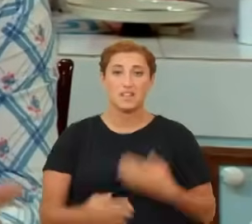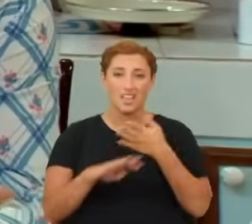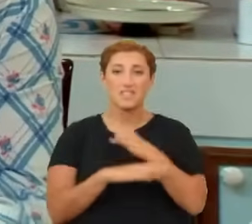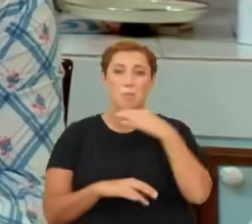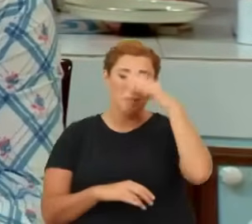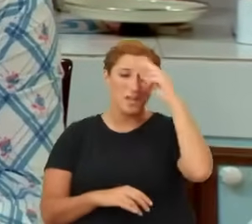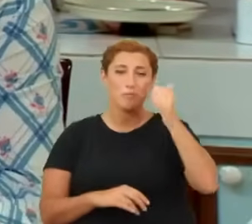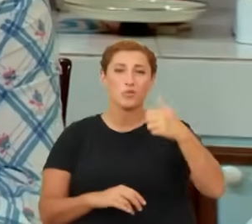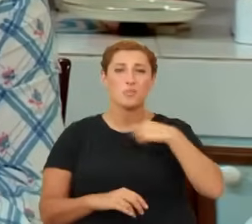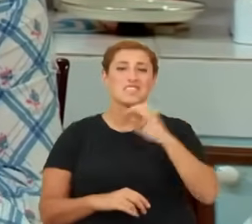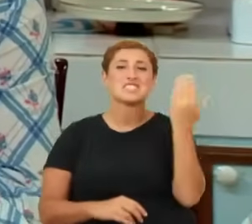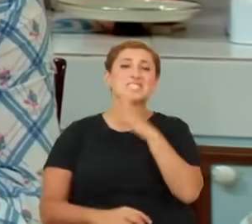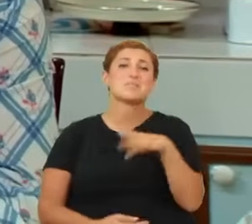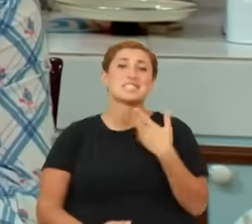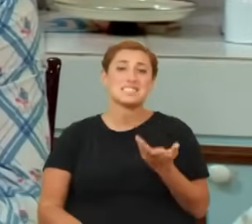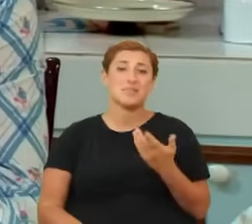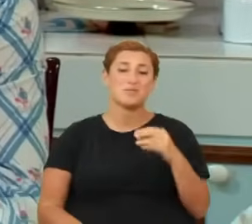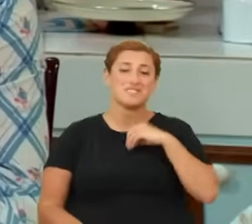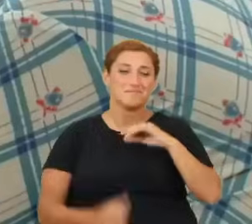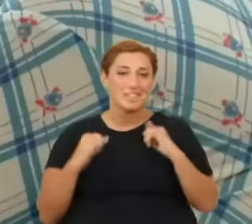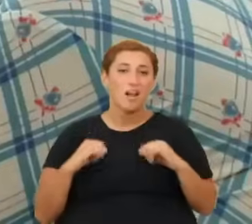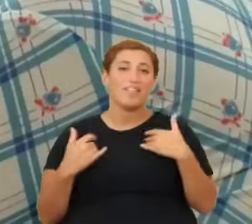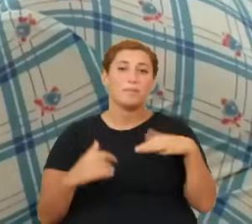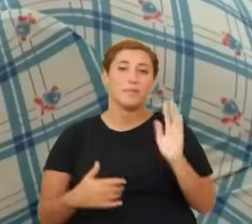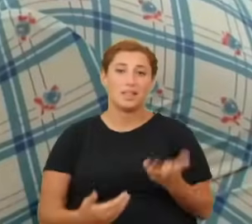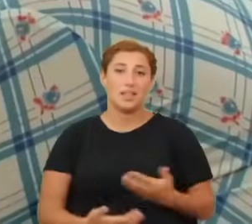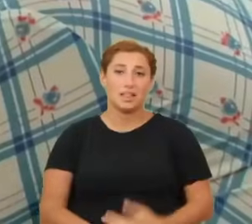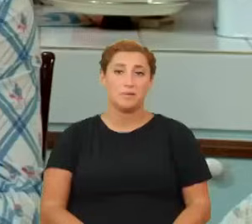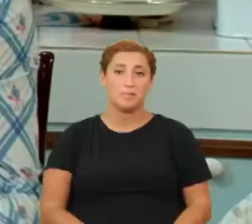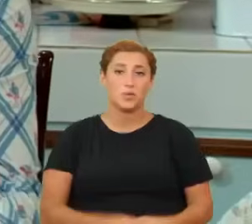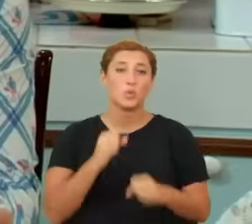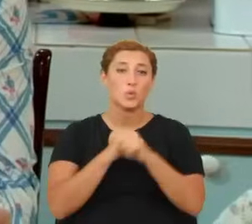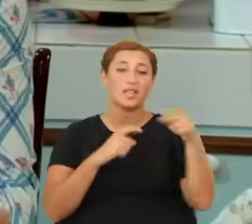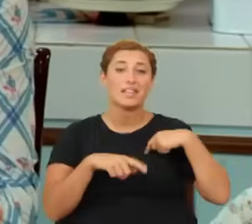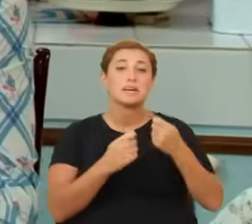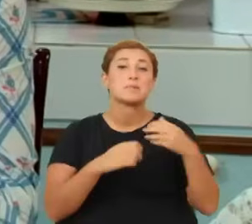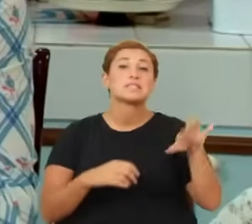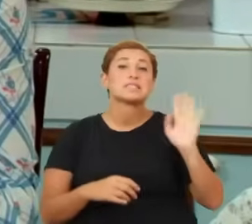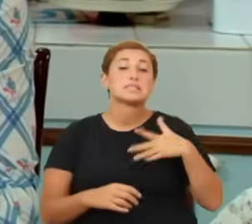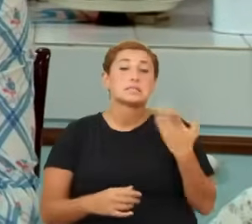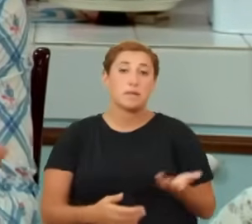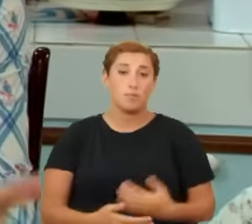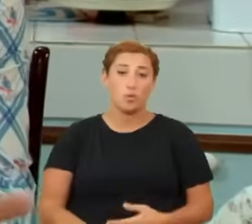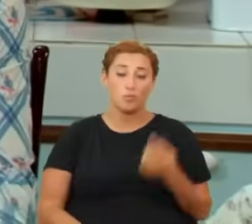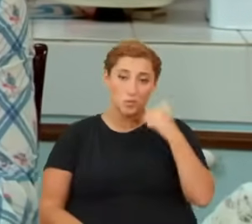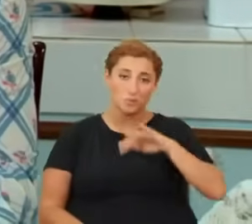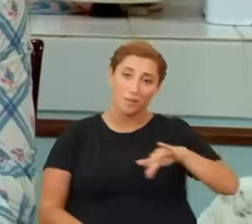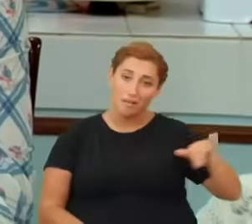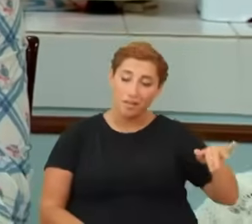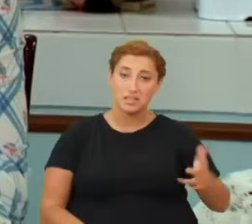Aslında bayram günü falan ben de hiç gitmek istemiyorum. İçime de sinmiyor. Gülden'i de kırmak istemiyorum. Öte